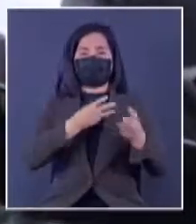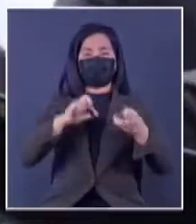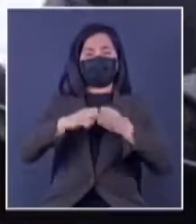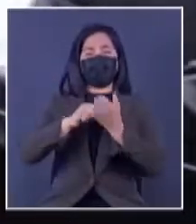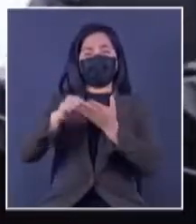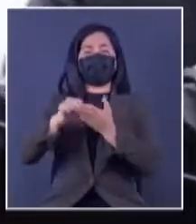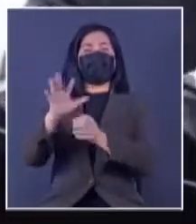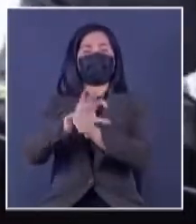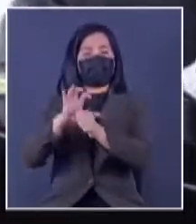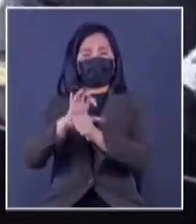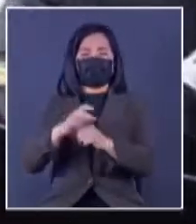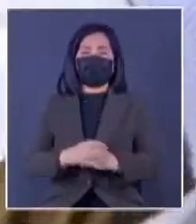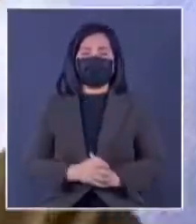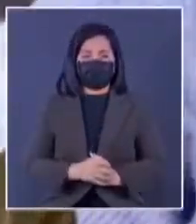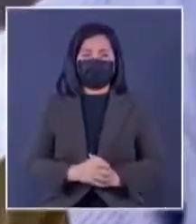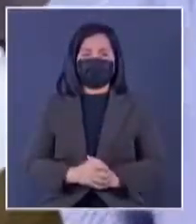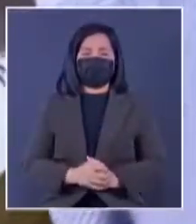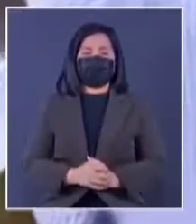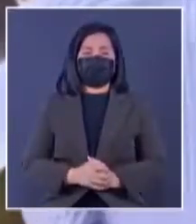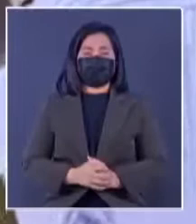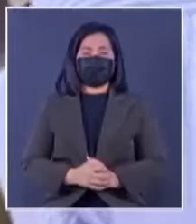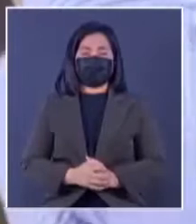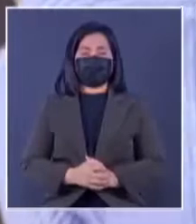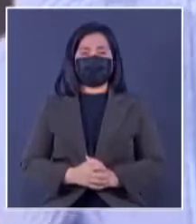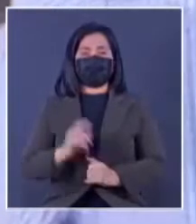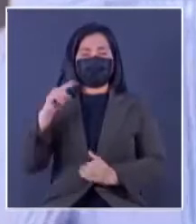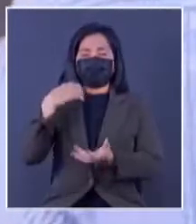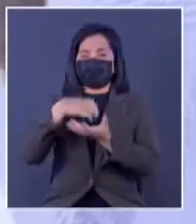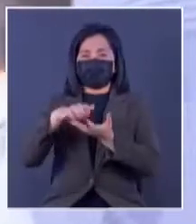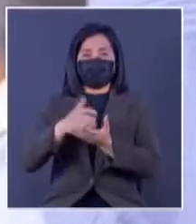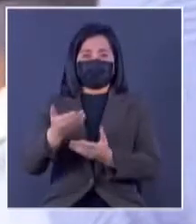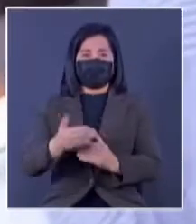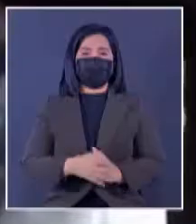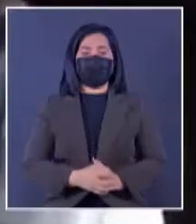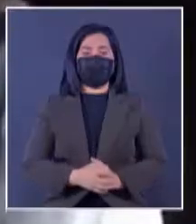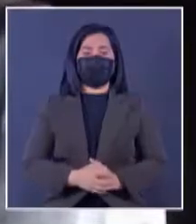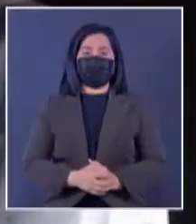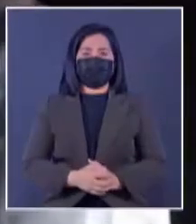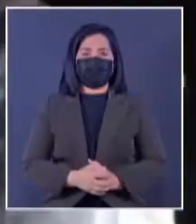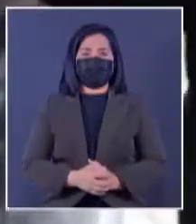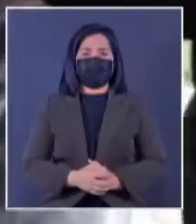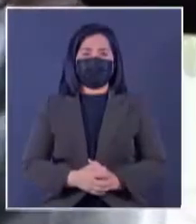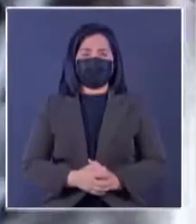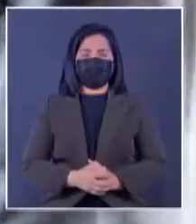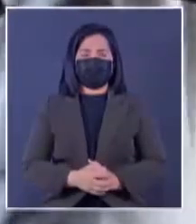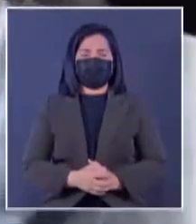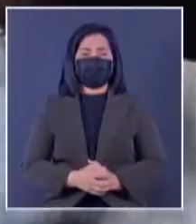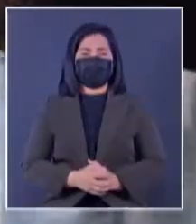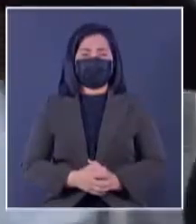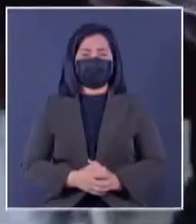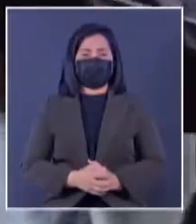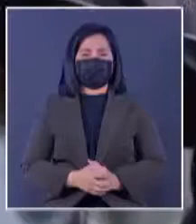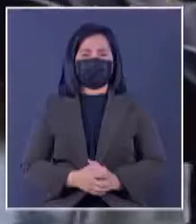ปัญหาอ่าไอทีที่เกิดขึ้นนะผู้เวลานี้นะคะไปฟังเสียงของน้ำไปสักหน่อยค่ะก็รับกัน